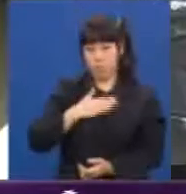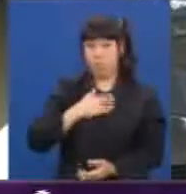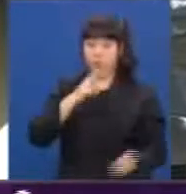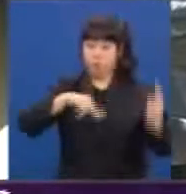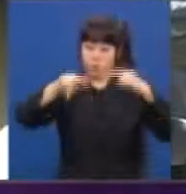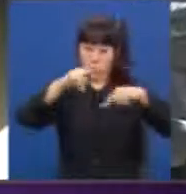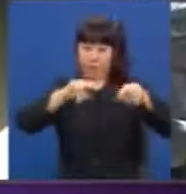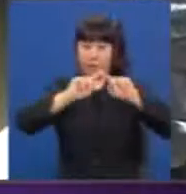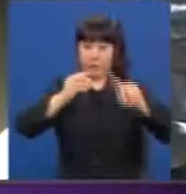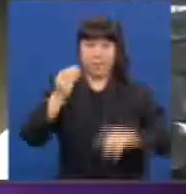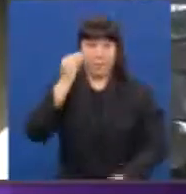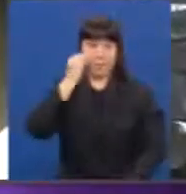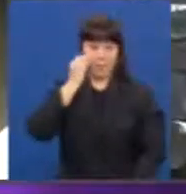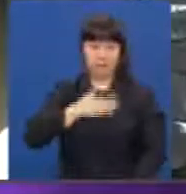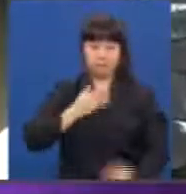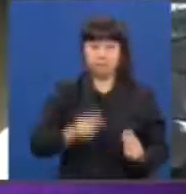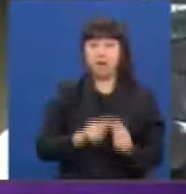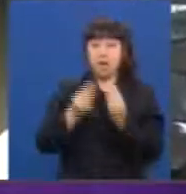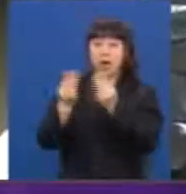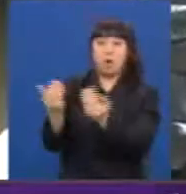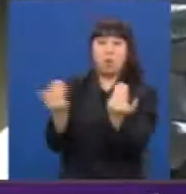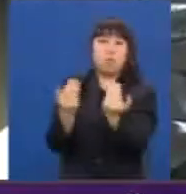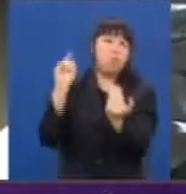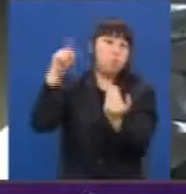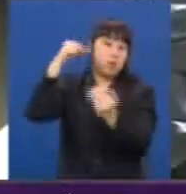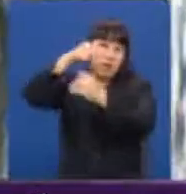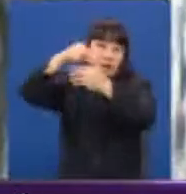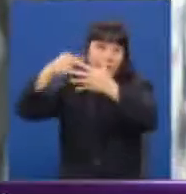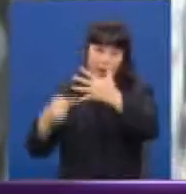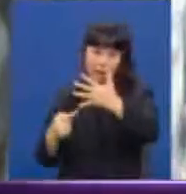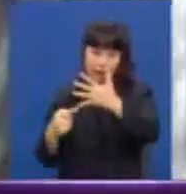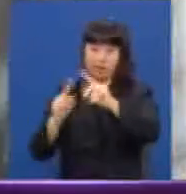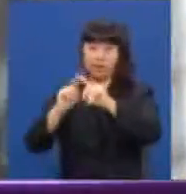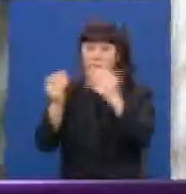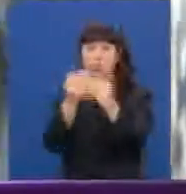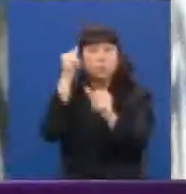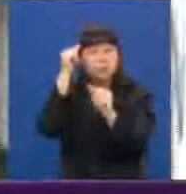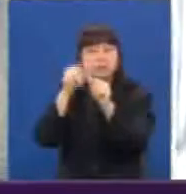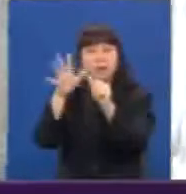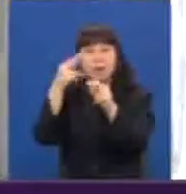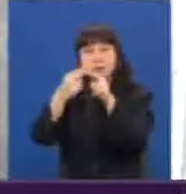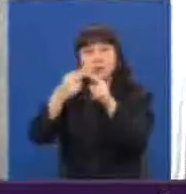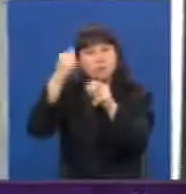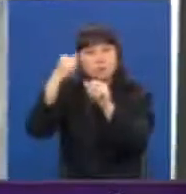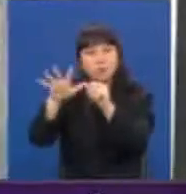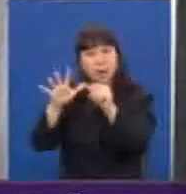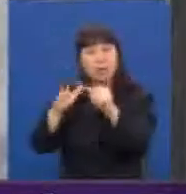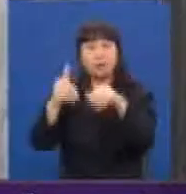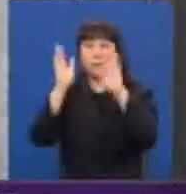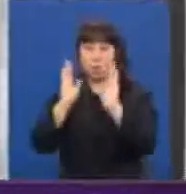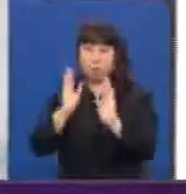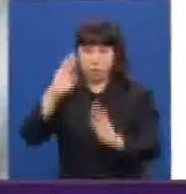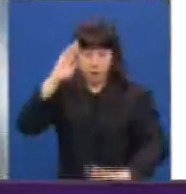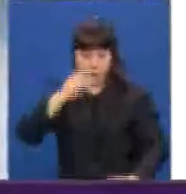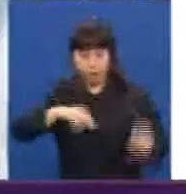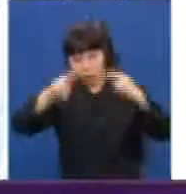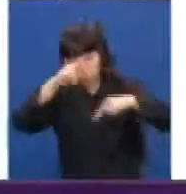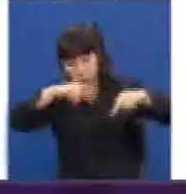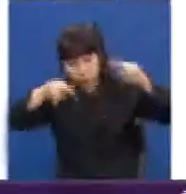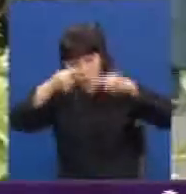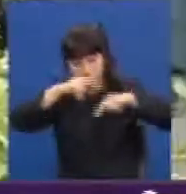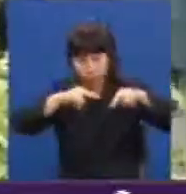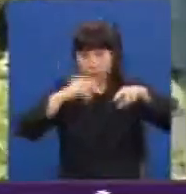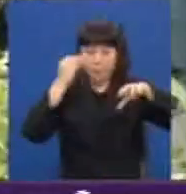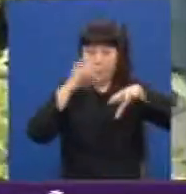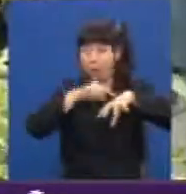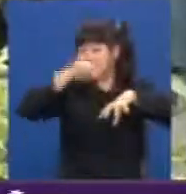แล แต่บานหันี้ตนเองยกให้ลูสาวทั้ง 5 คนแต่อ้างวาจำชอลูกไม่ได้จนาทีจึงตรวจค้นอย่างละเอียด และขยายผลไป